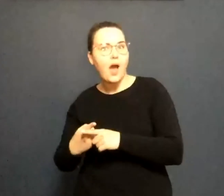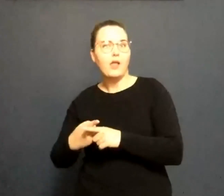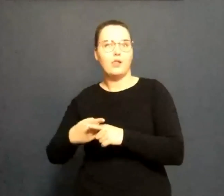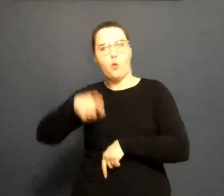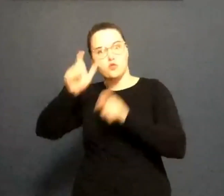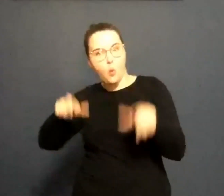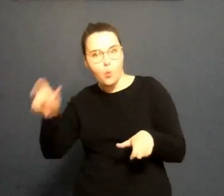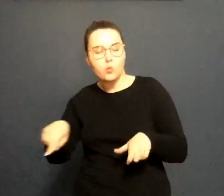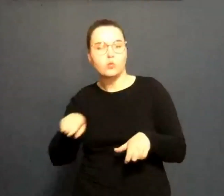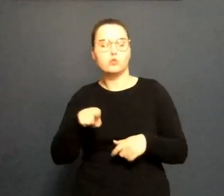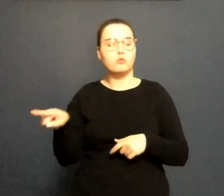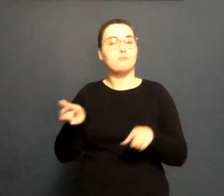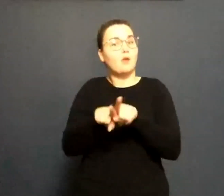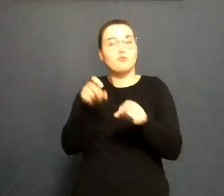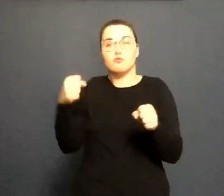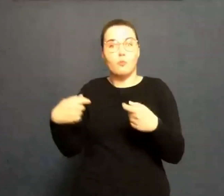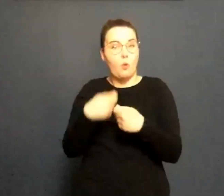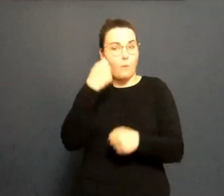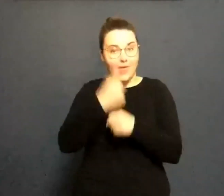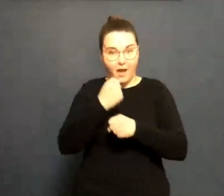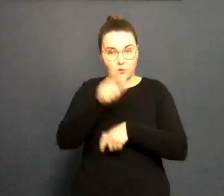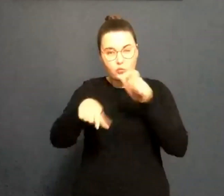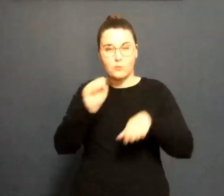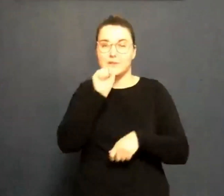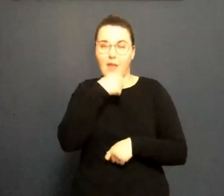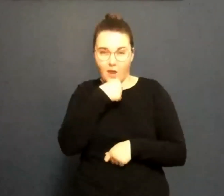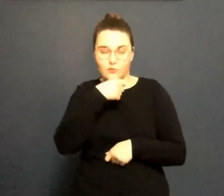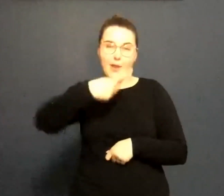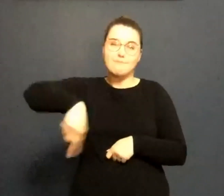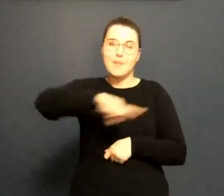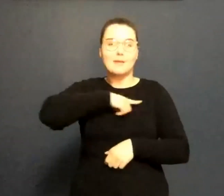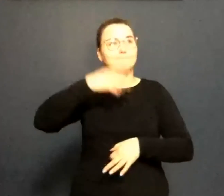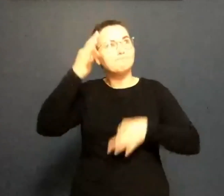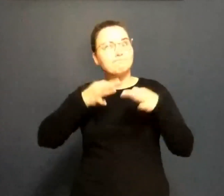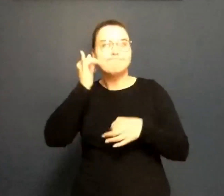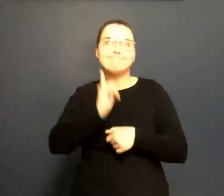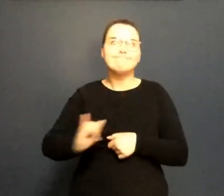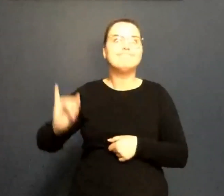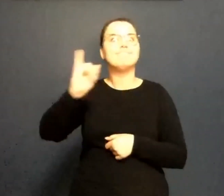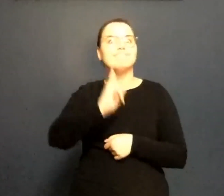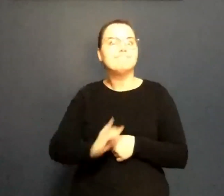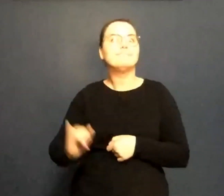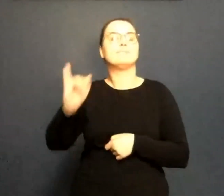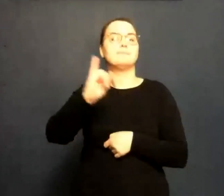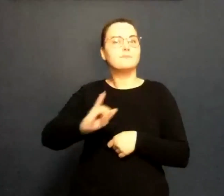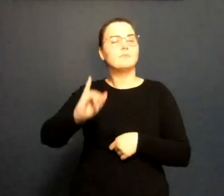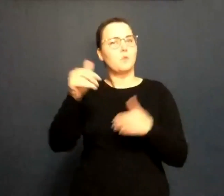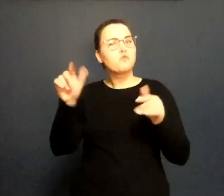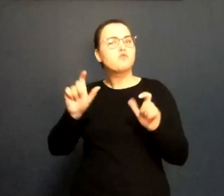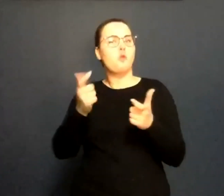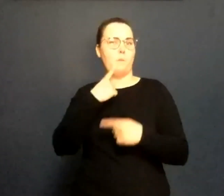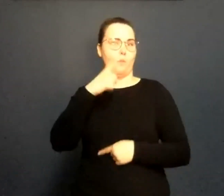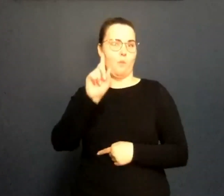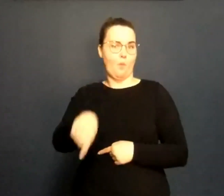w tej współpracy z osobami starszymi, zastanawiam się, czy jest coś takiego, co moglibyśmy, nie wiem, zarekomendować,